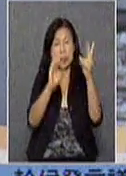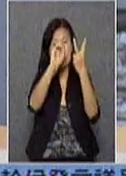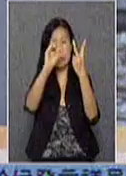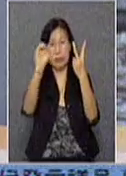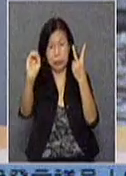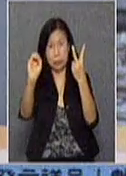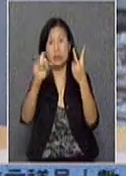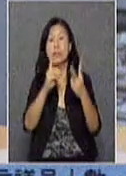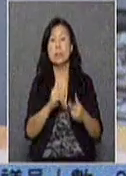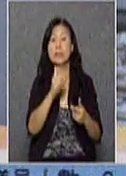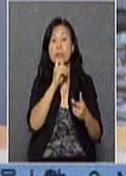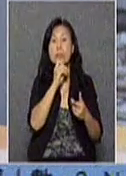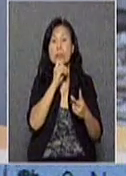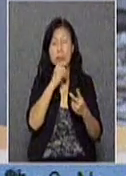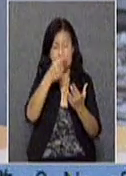一個規例，